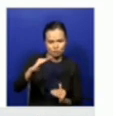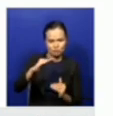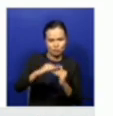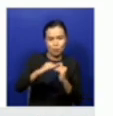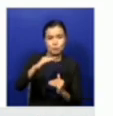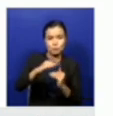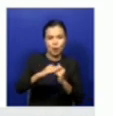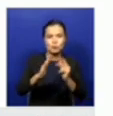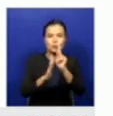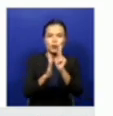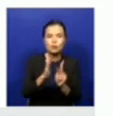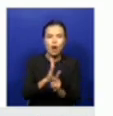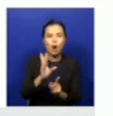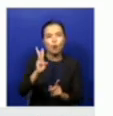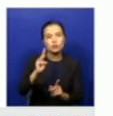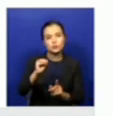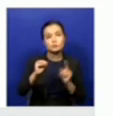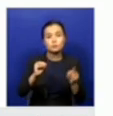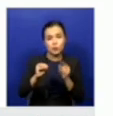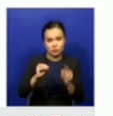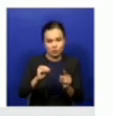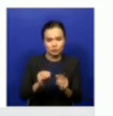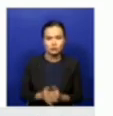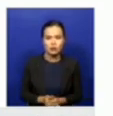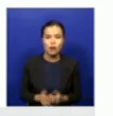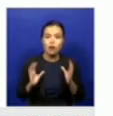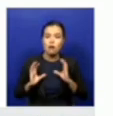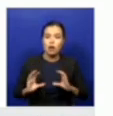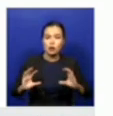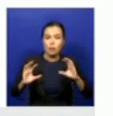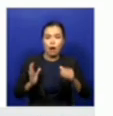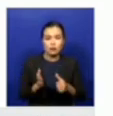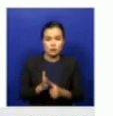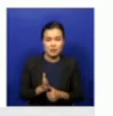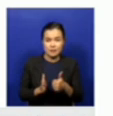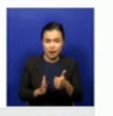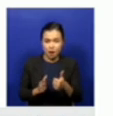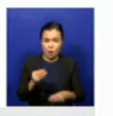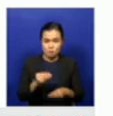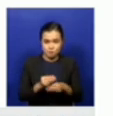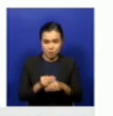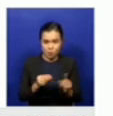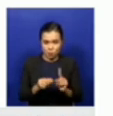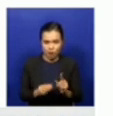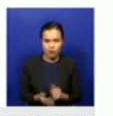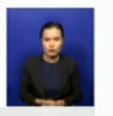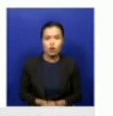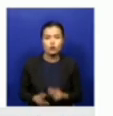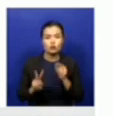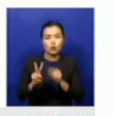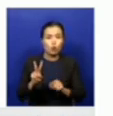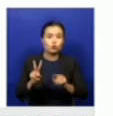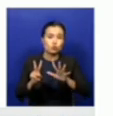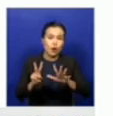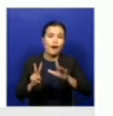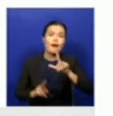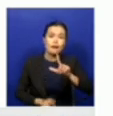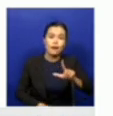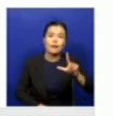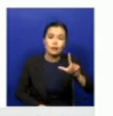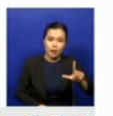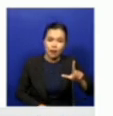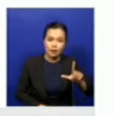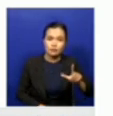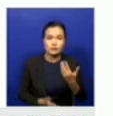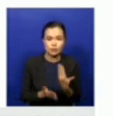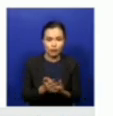อยู่ที่ร้อยละ60ก็แปลว่ารัฐบาลจะก่อนหนี้ได้อีกไม่เกิน 2.5 ล้านล้านบาทที่เป็นย